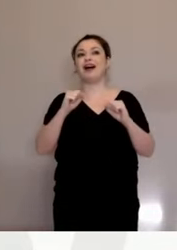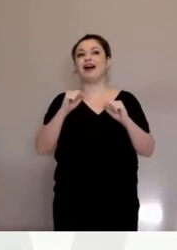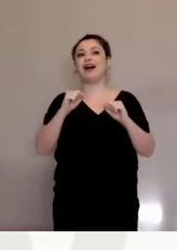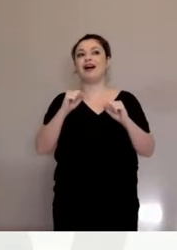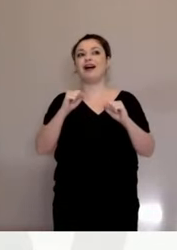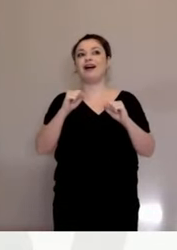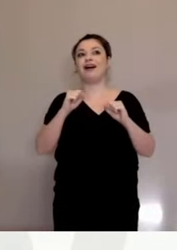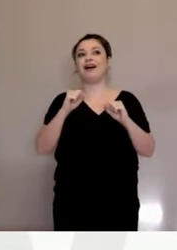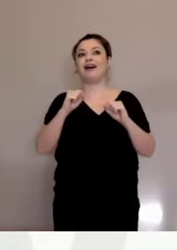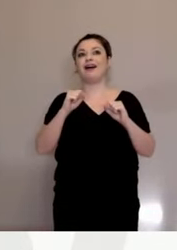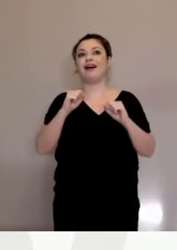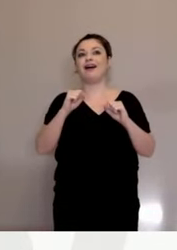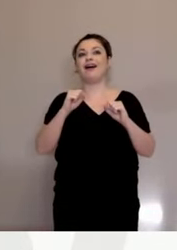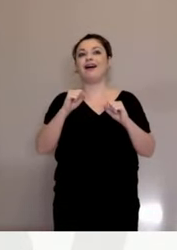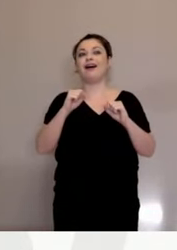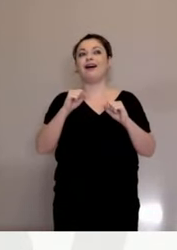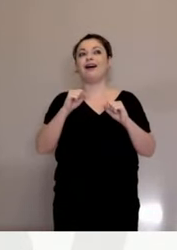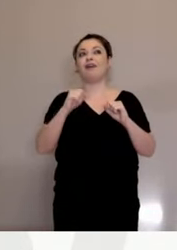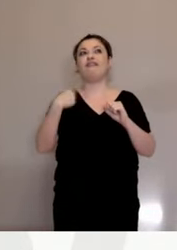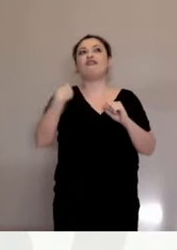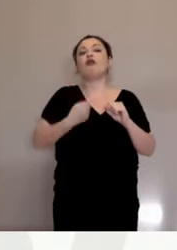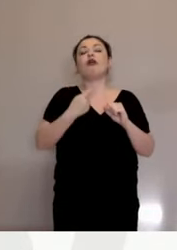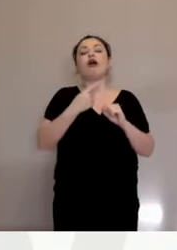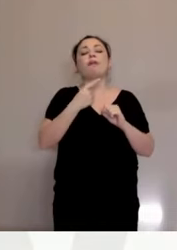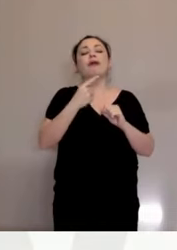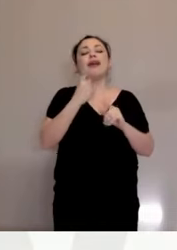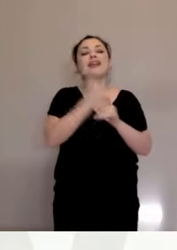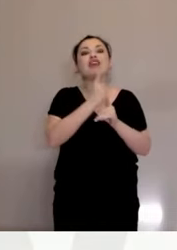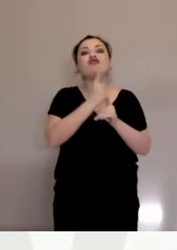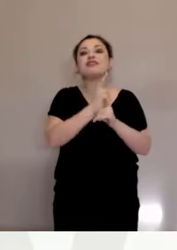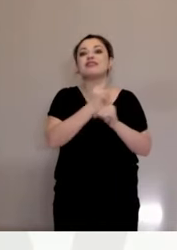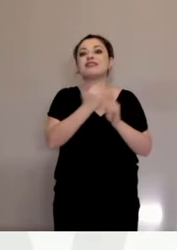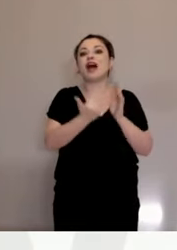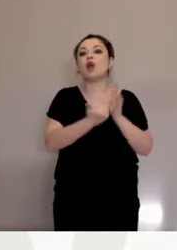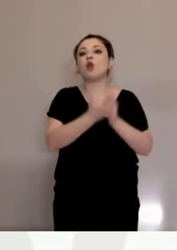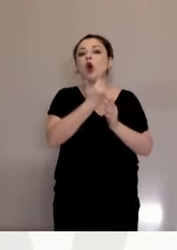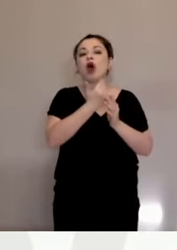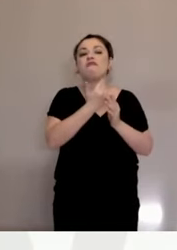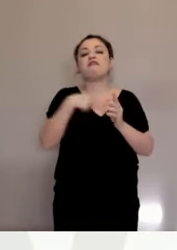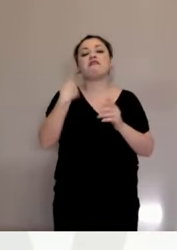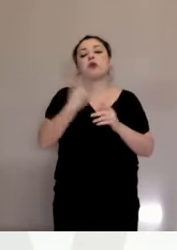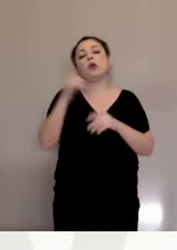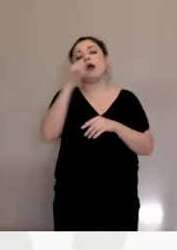l'enorme necessità di questa domanda.